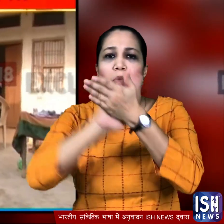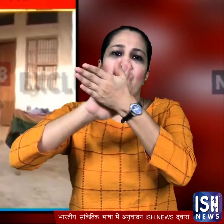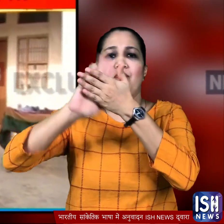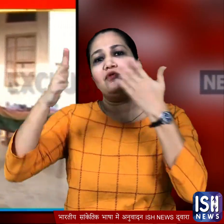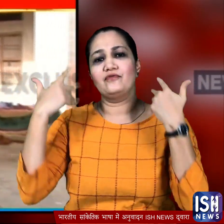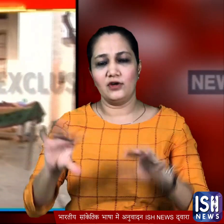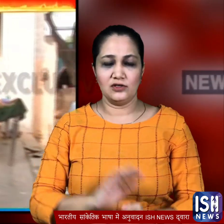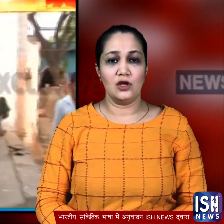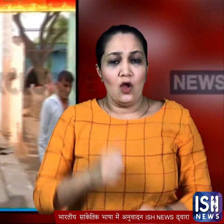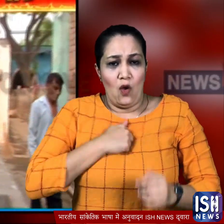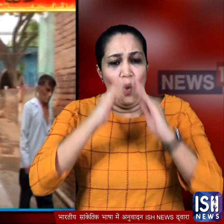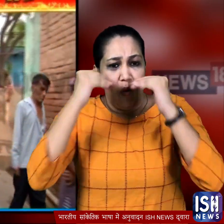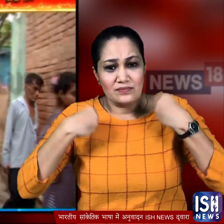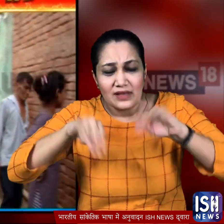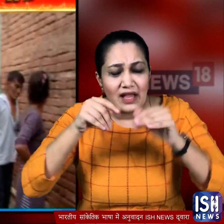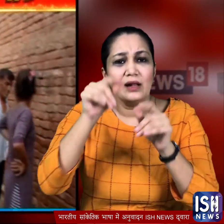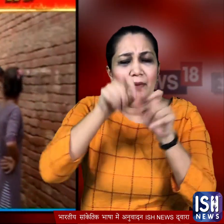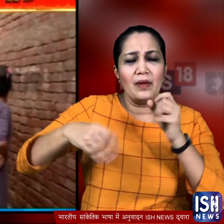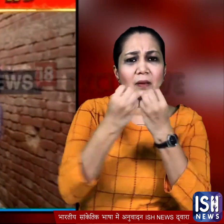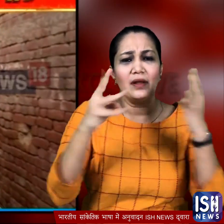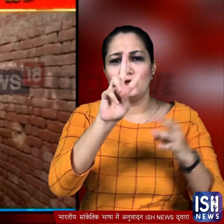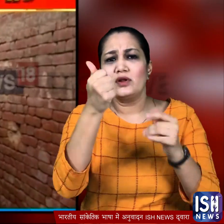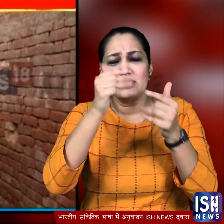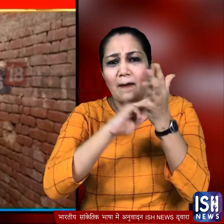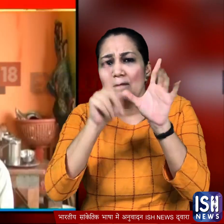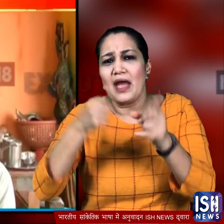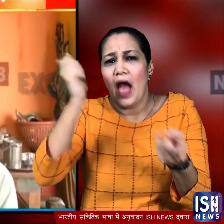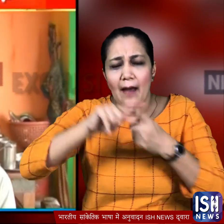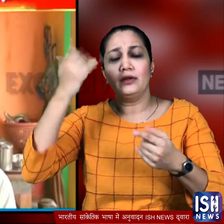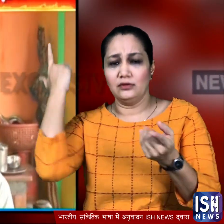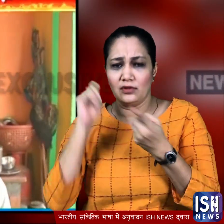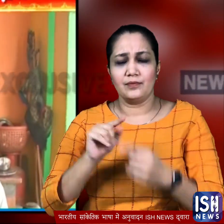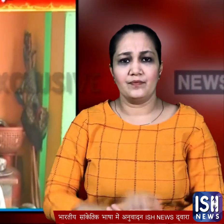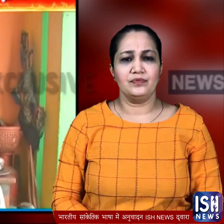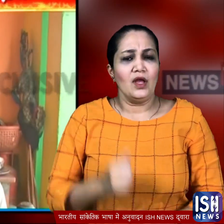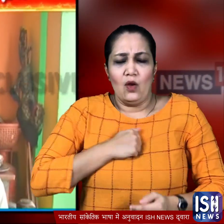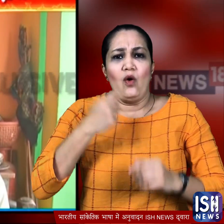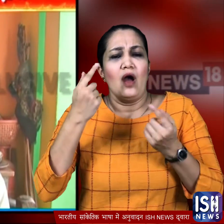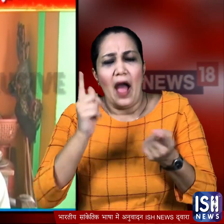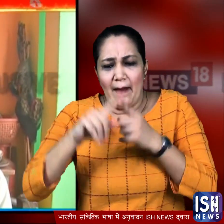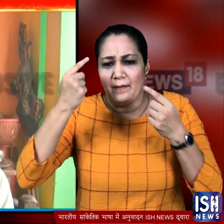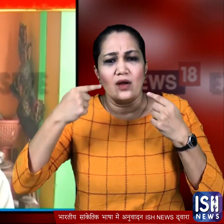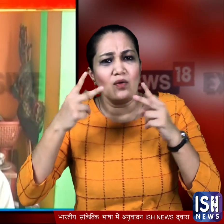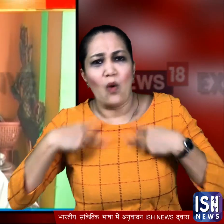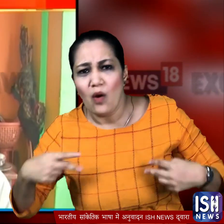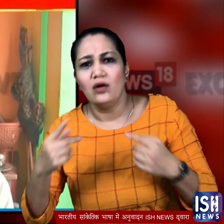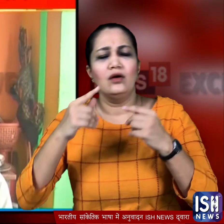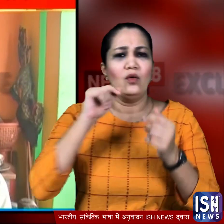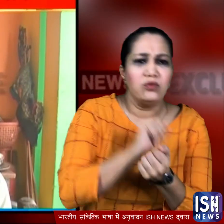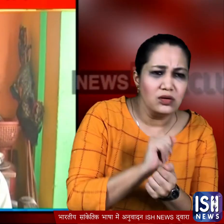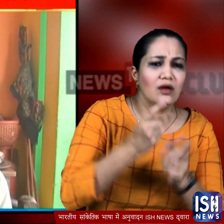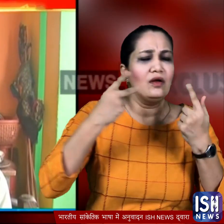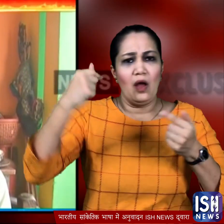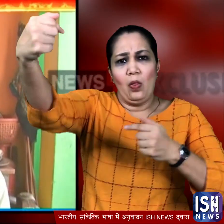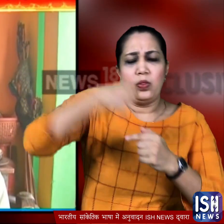हैं। अपना घर बिकाऊ बताने वाले 26 मई की एक घटना से नाराज थे। जब हमारी कोई कानूनी कार्रवाई नहीं हुई तो हमारे ऊपर